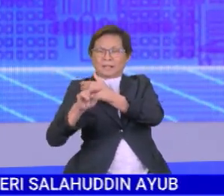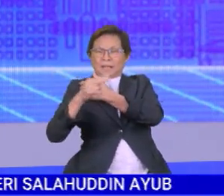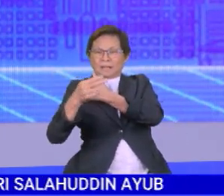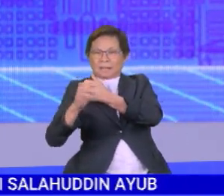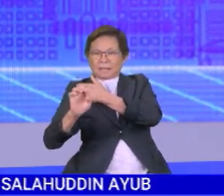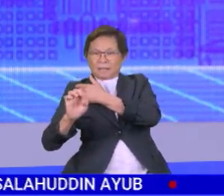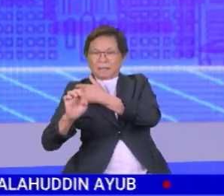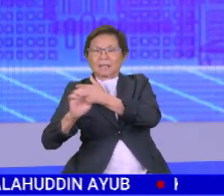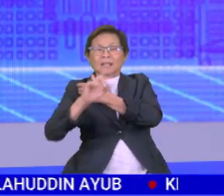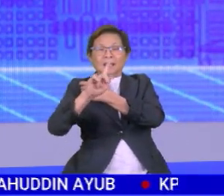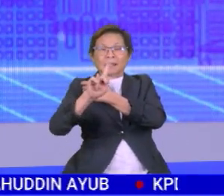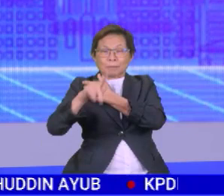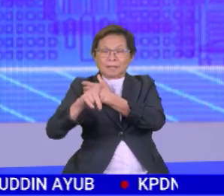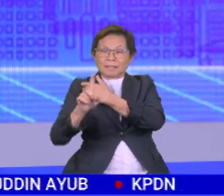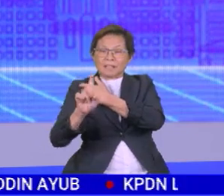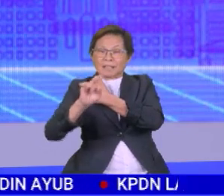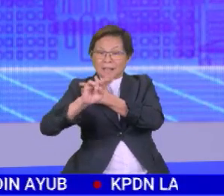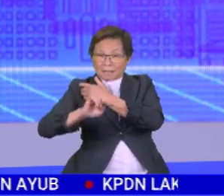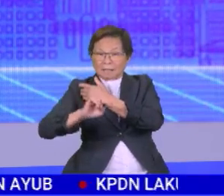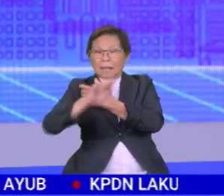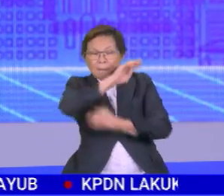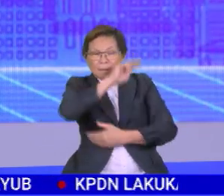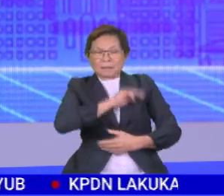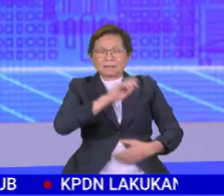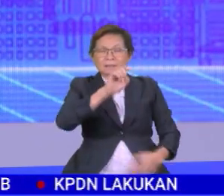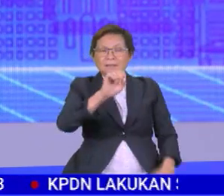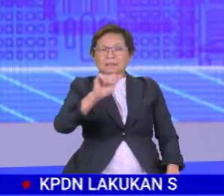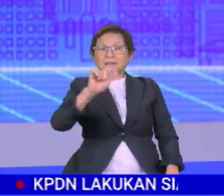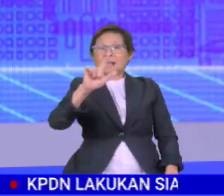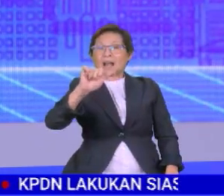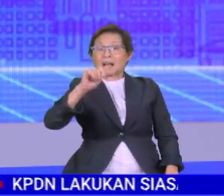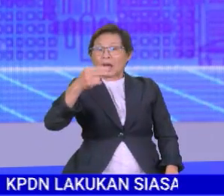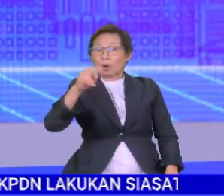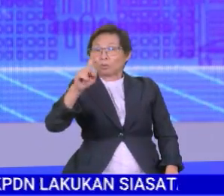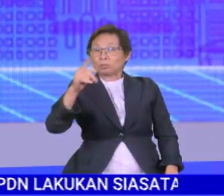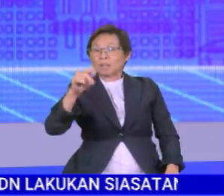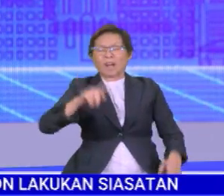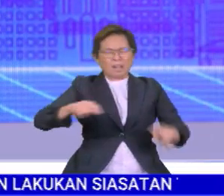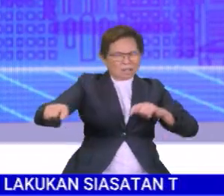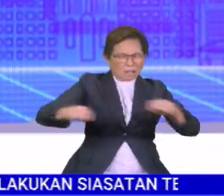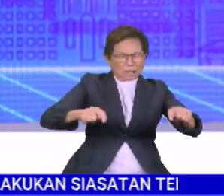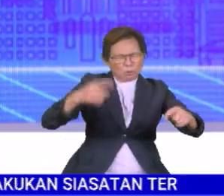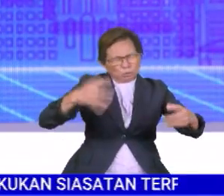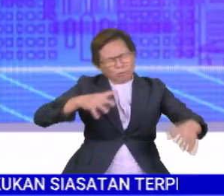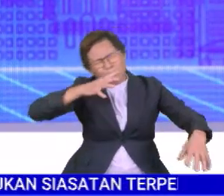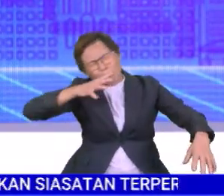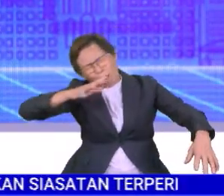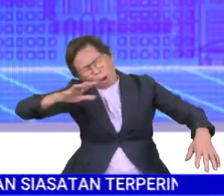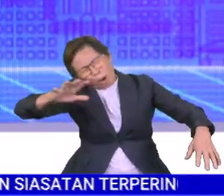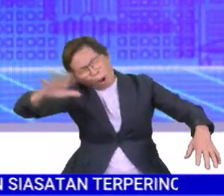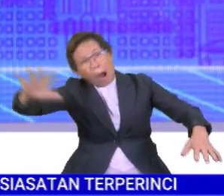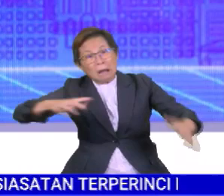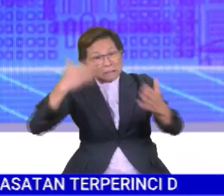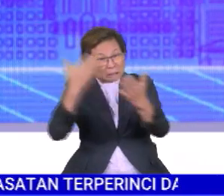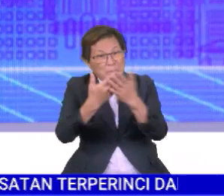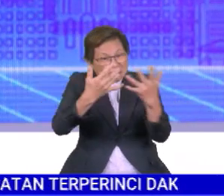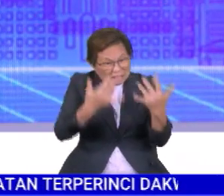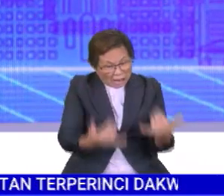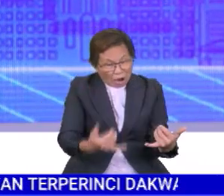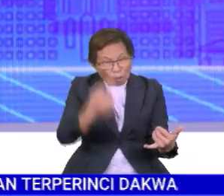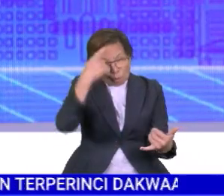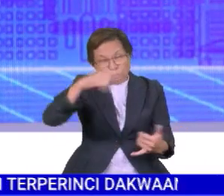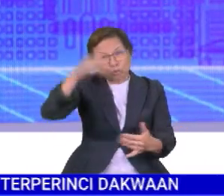Hidup KPDN. Menterinya Datuk Seri Salahuddin Ayub berkata kegiatan itu sudah terlalu lama dan tiba masanya